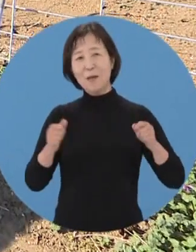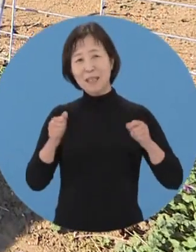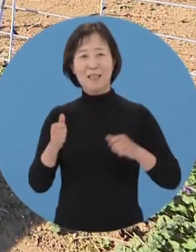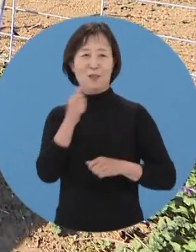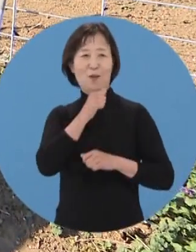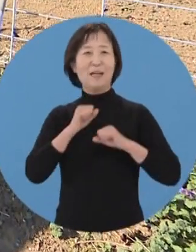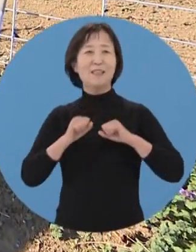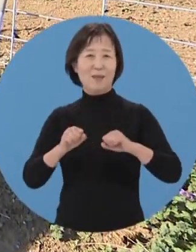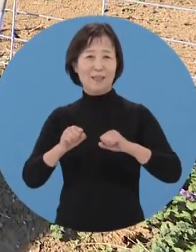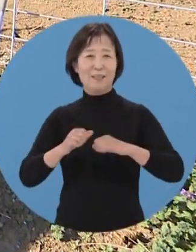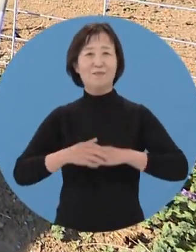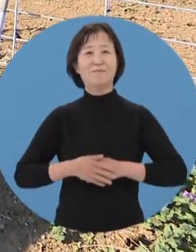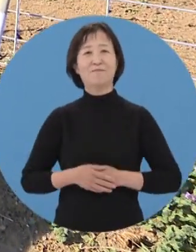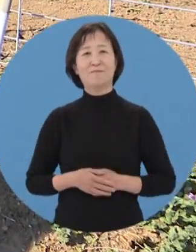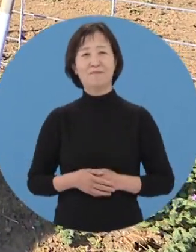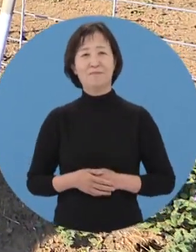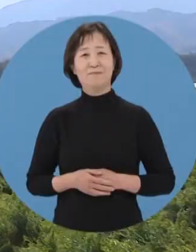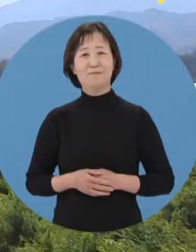介します。